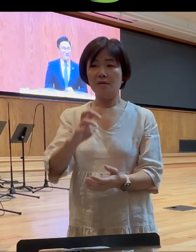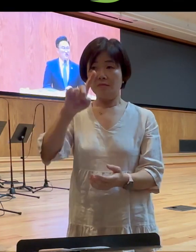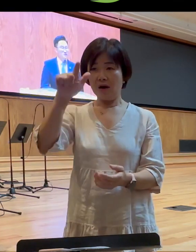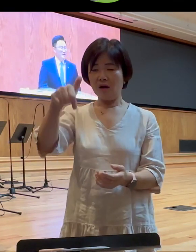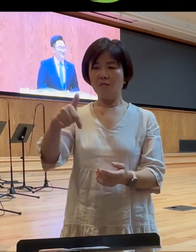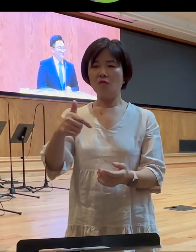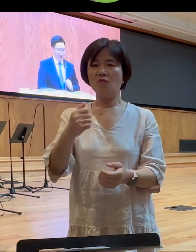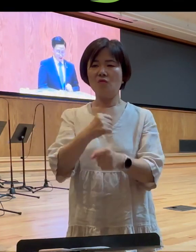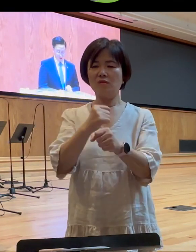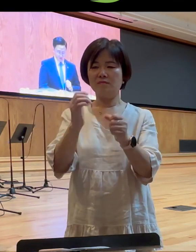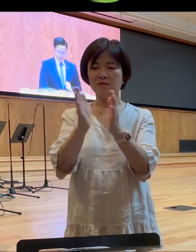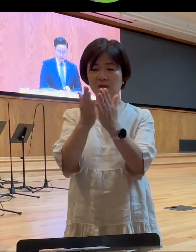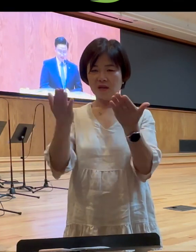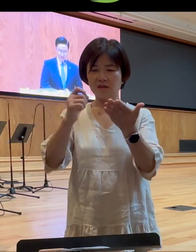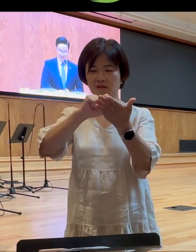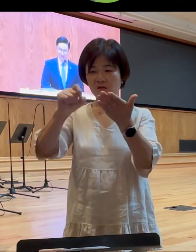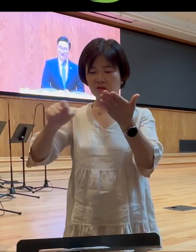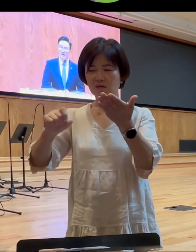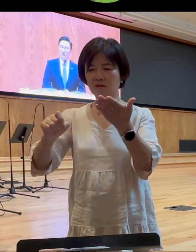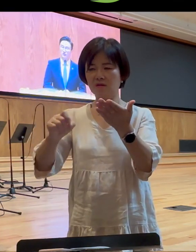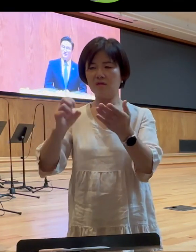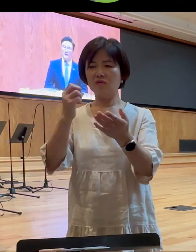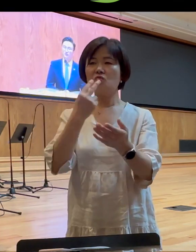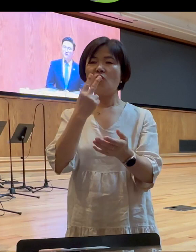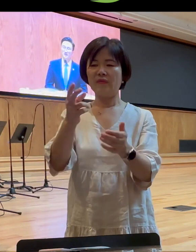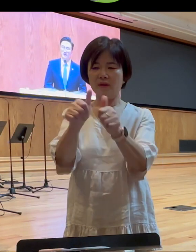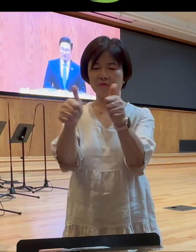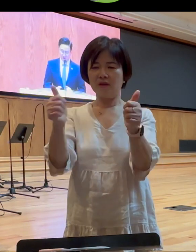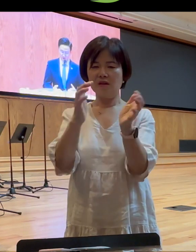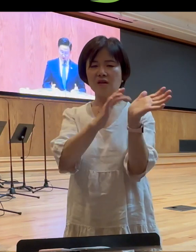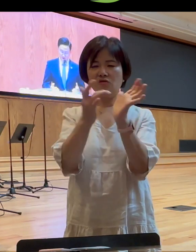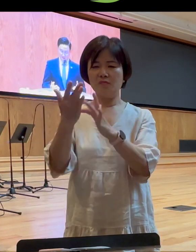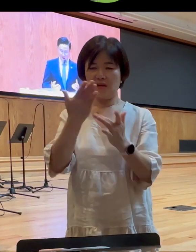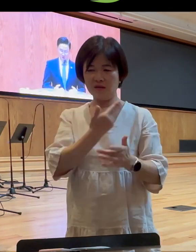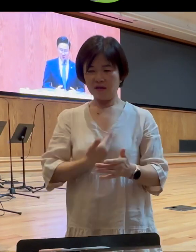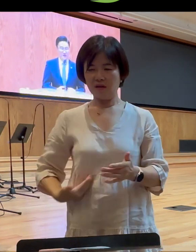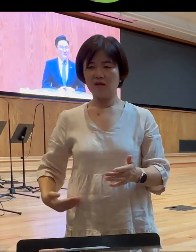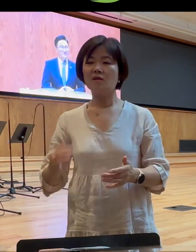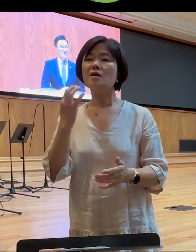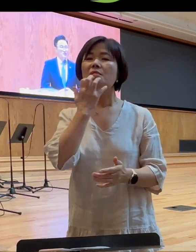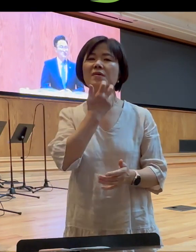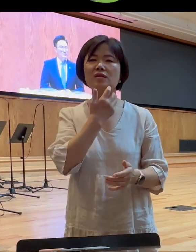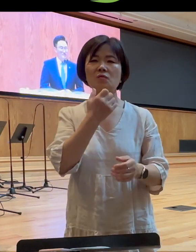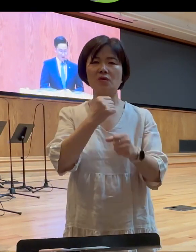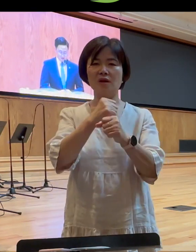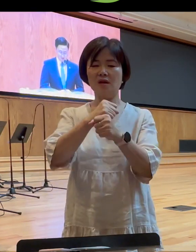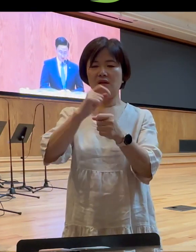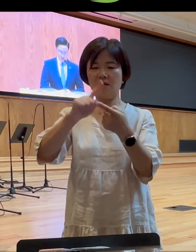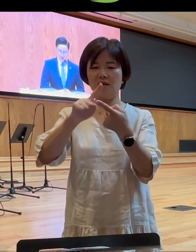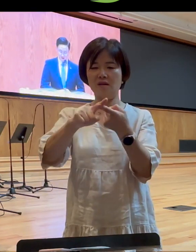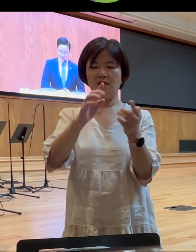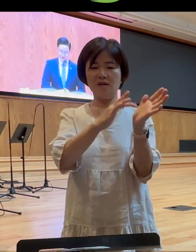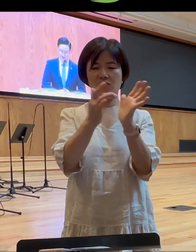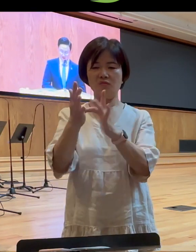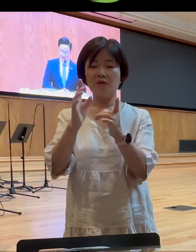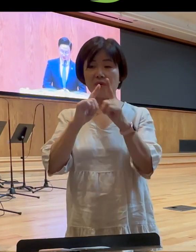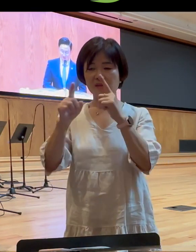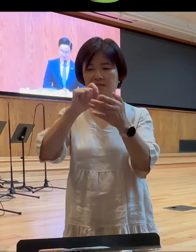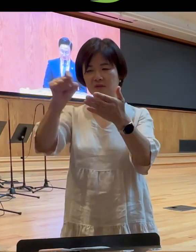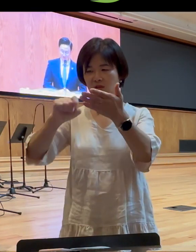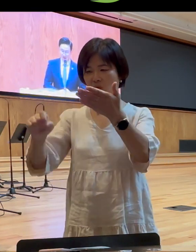마가복음의 저자인 마가 요한은 예수님의 수제자였던 베드로에게 들은 예수님의 말씀을 기록했던